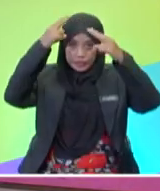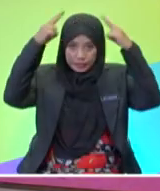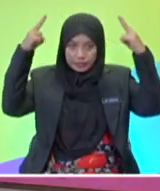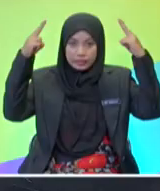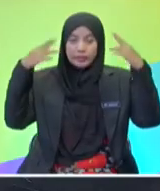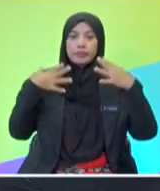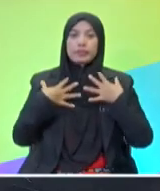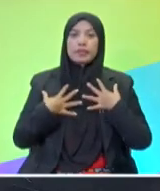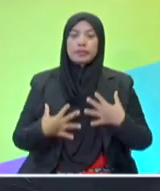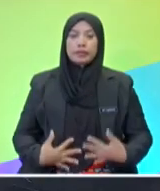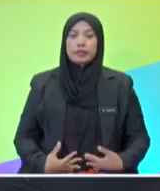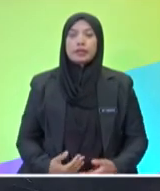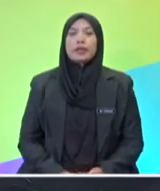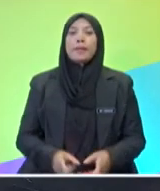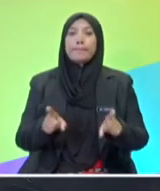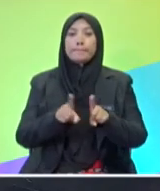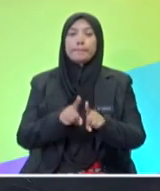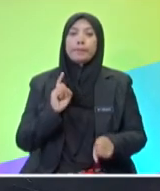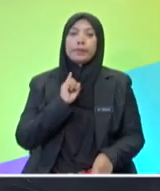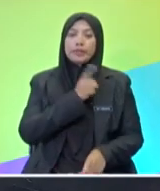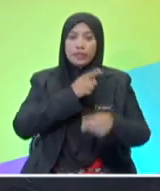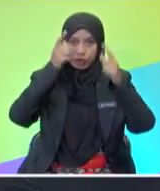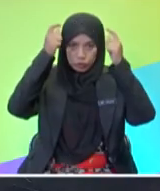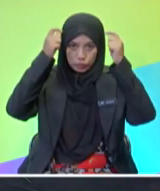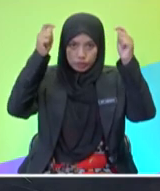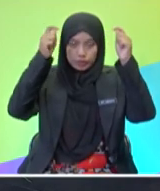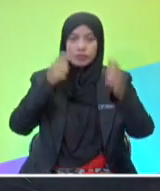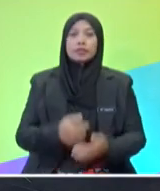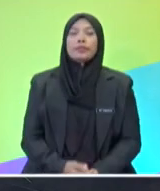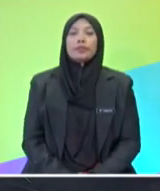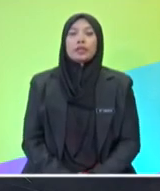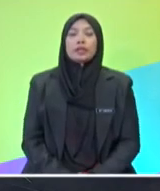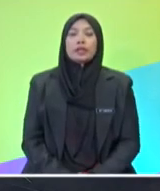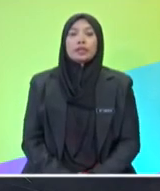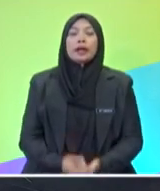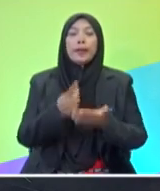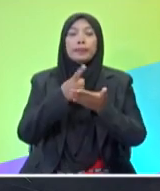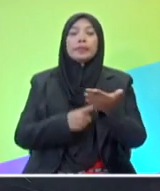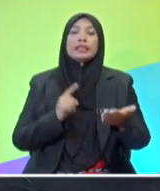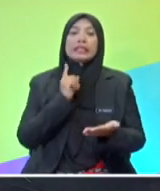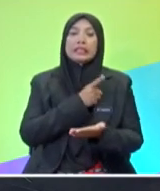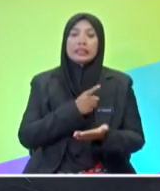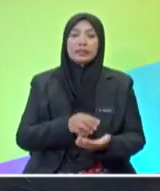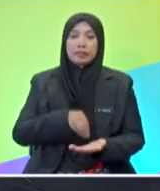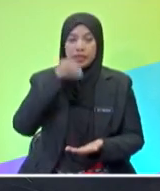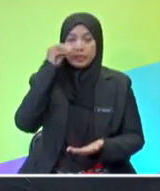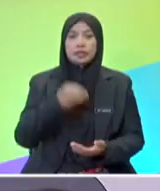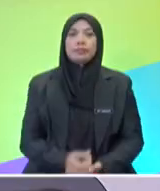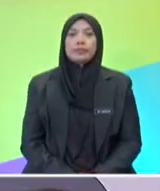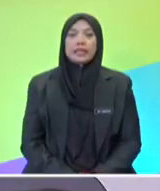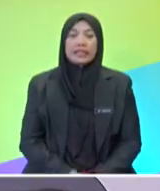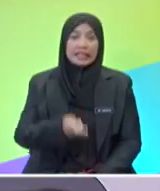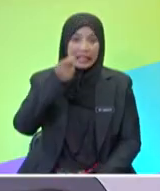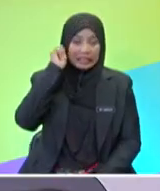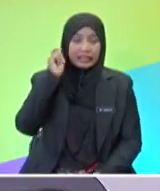kita Ustazah Amira Ismail. Ustazah, ya. Untuk segmen kali ini apa yang kita nak belajar Ustazah? Baiklah Syafiqah, tadi kita